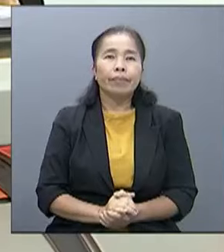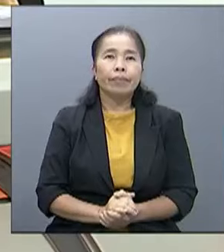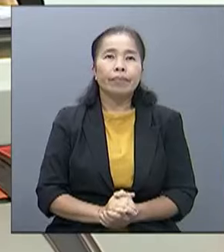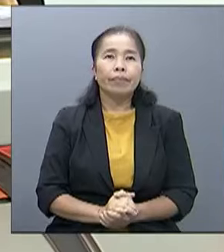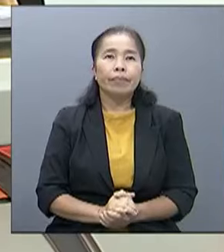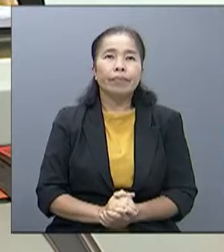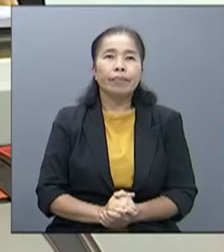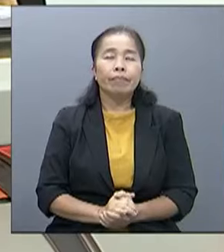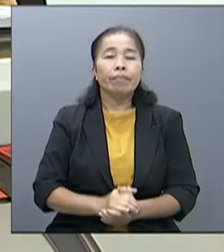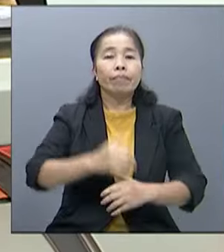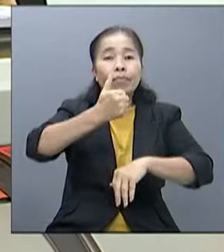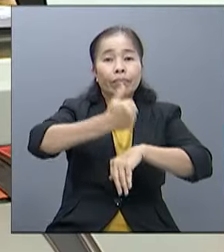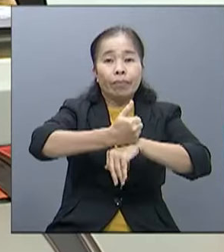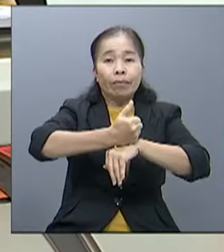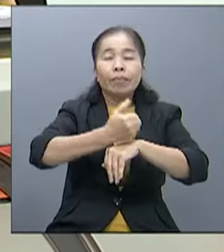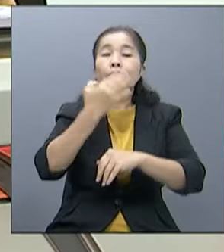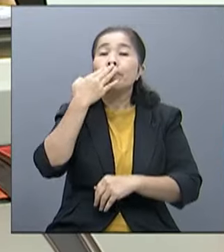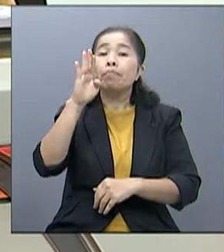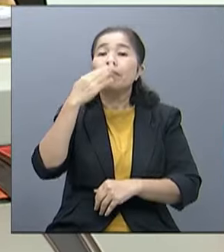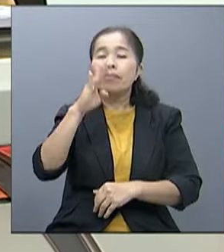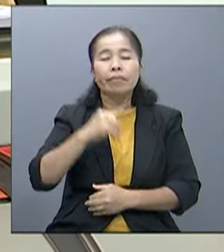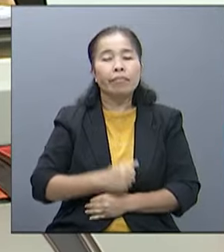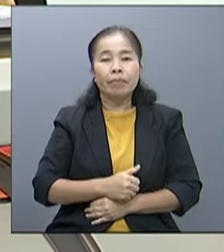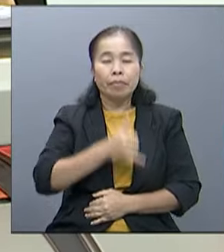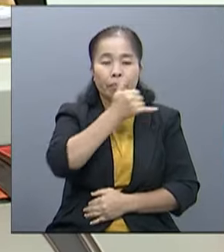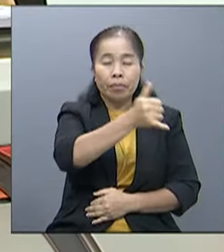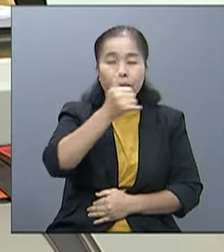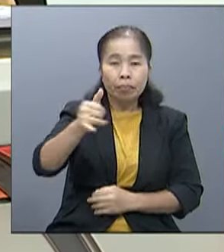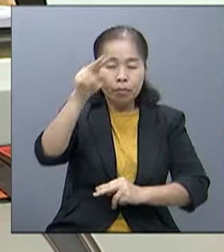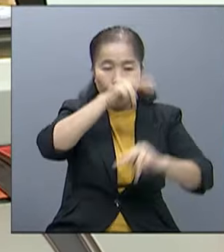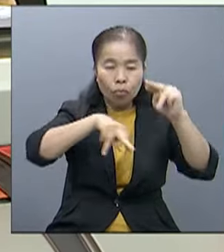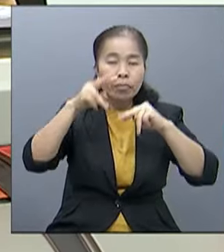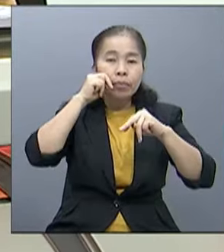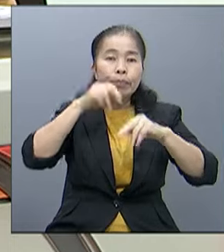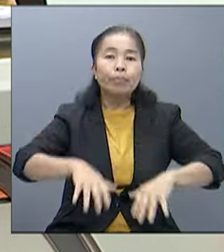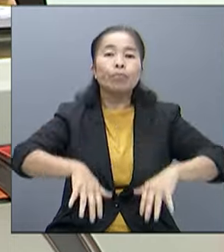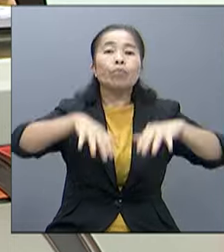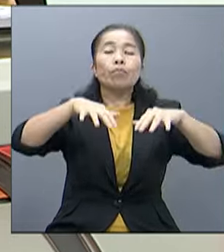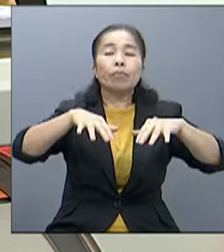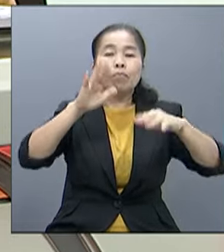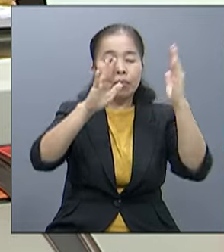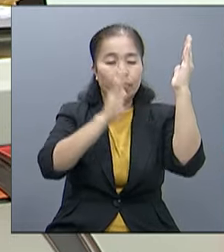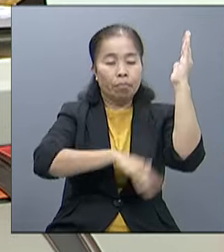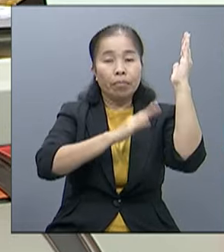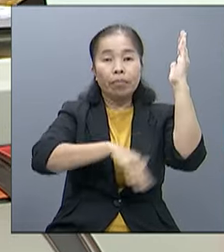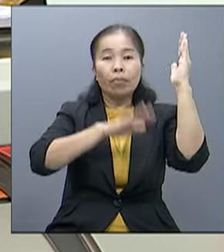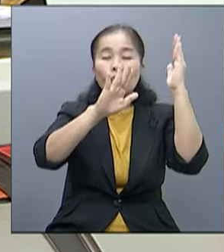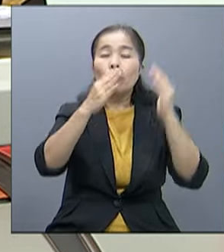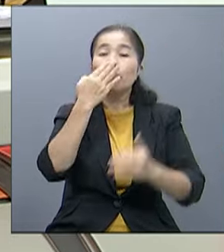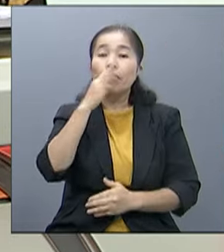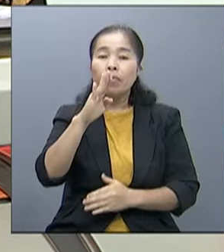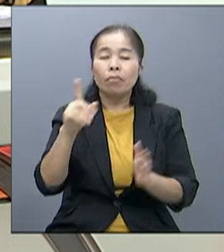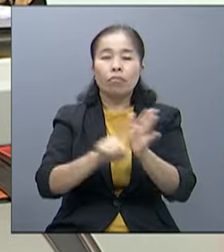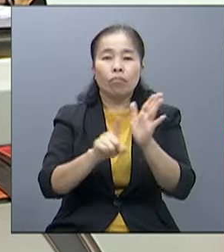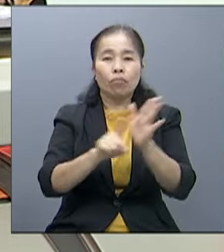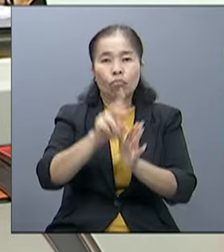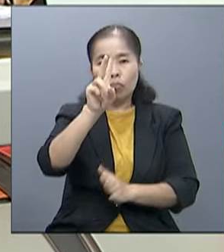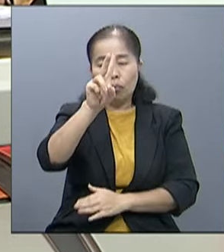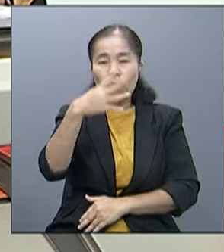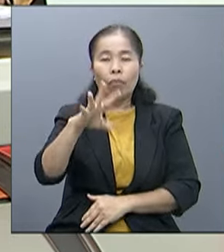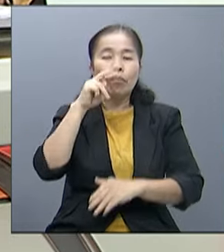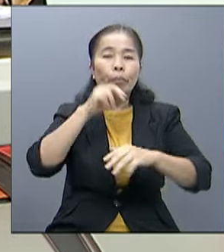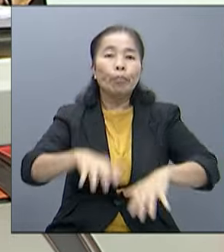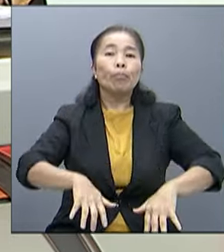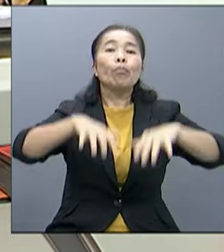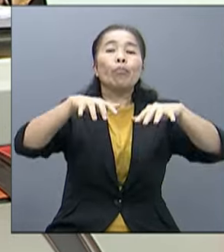ขณะที่ผู้นำบราซิลก็ต้องลงพื้นที่ไปสำรวจความเสียหายจากเหตุน้ำท่วมหนักทางตอนใต้ของประเทศเป็นครั้งที่2ในรอบสัปดาห์ค่ะ